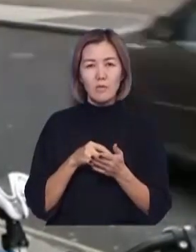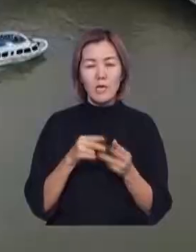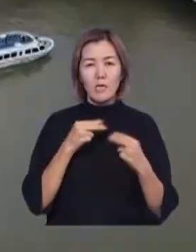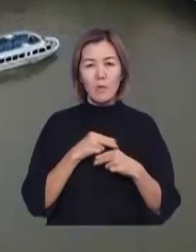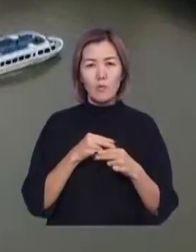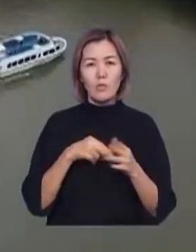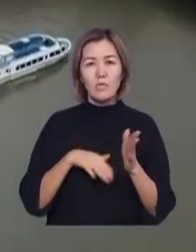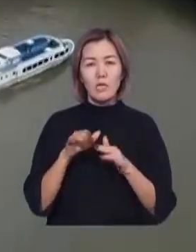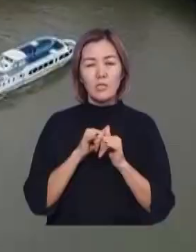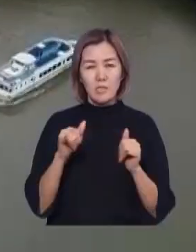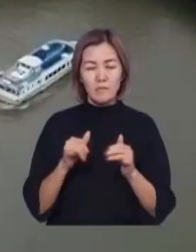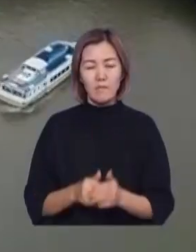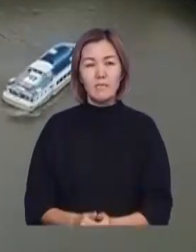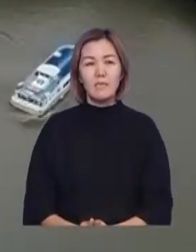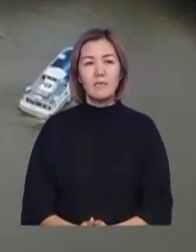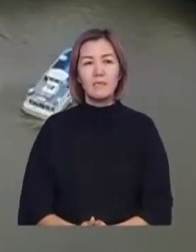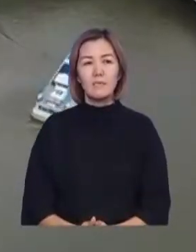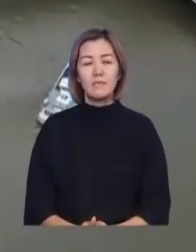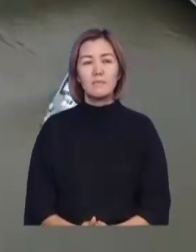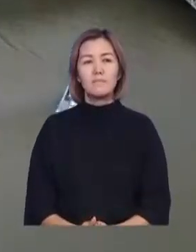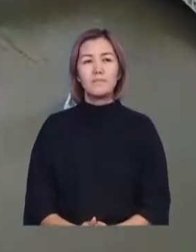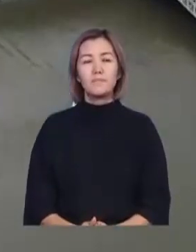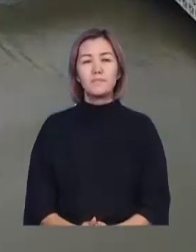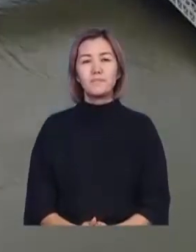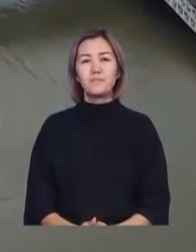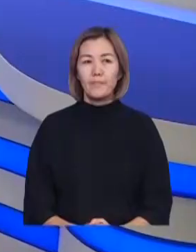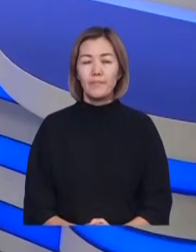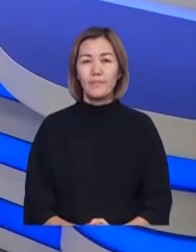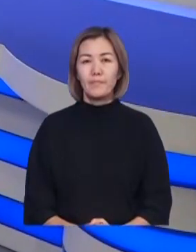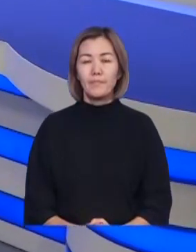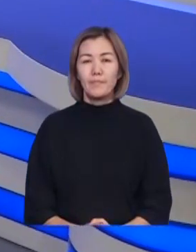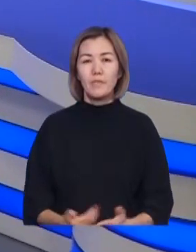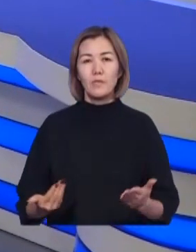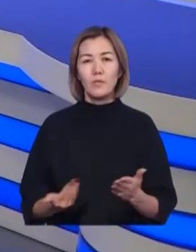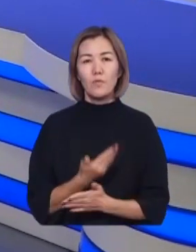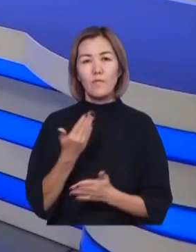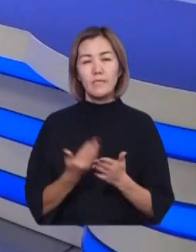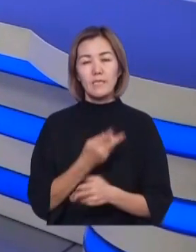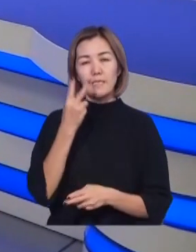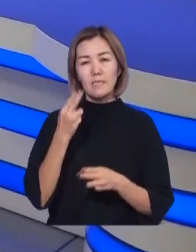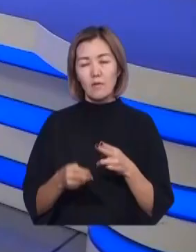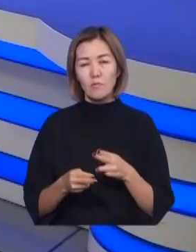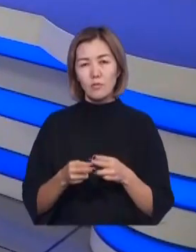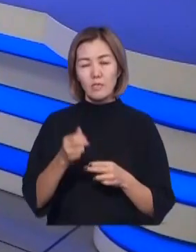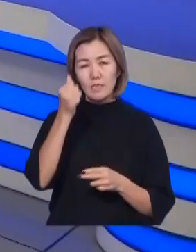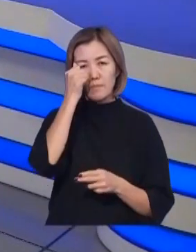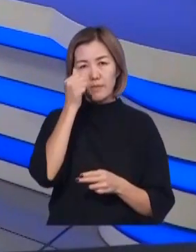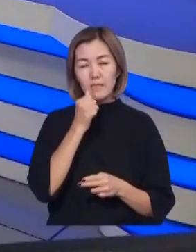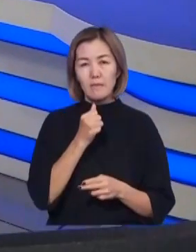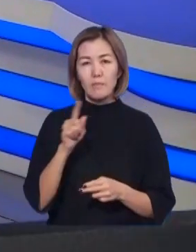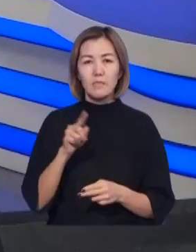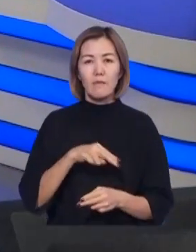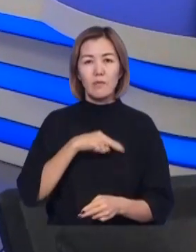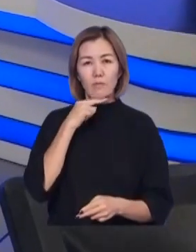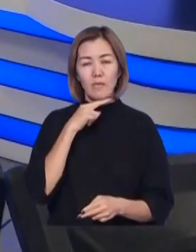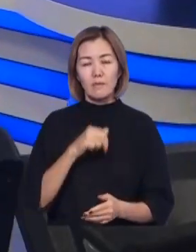Леман турсун канов по материалам интернет-ресурсов на этом У меня всё оставайтесь на телеканале тсу и